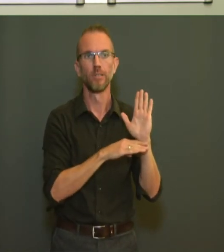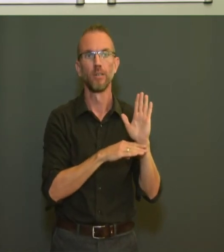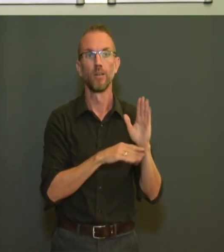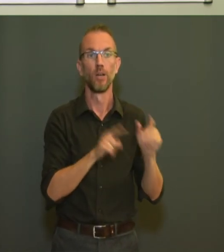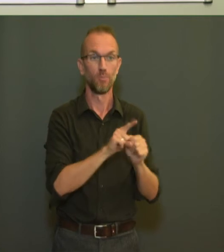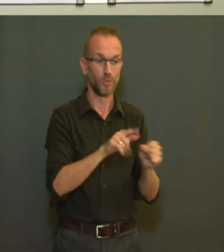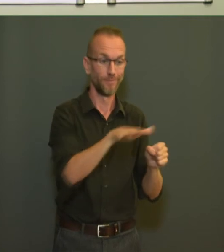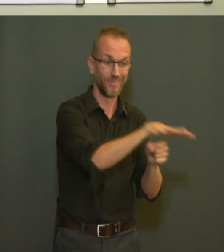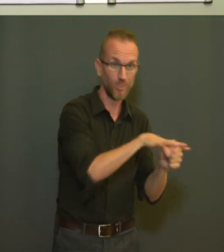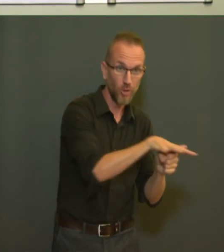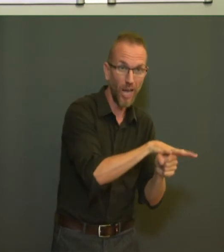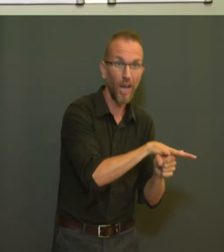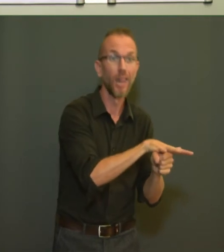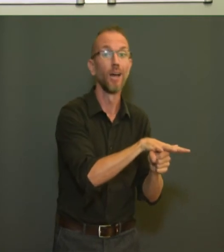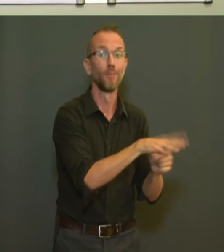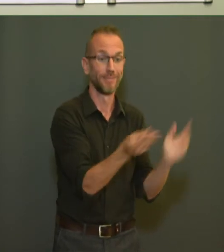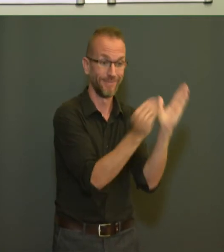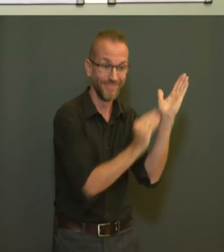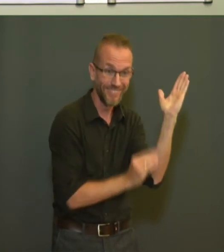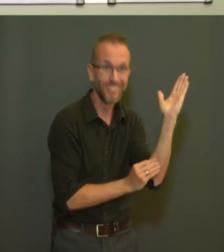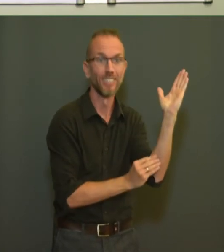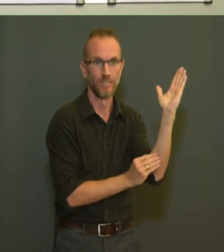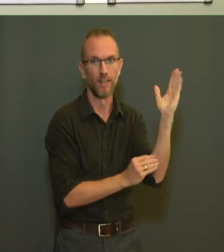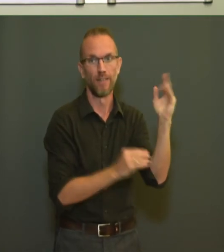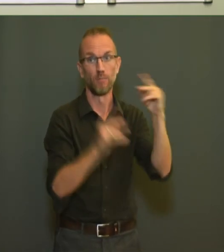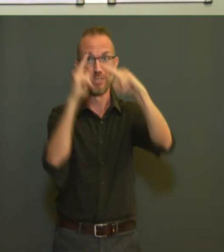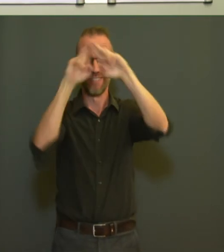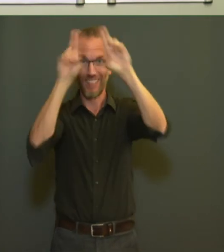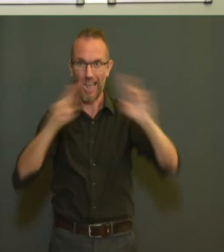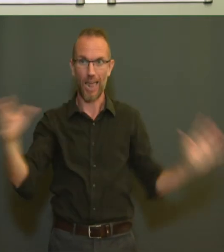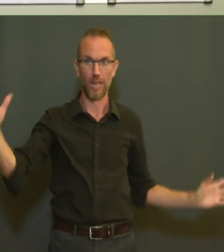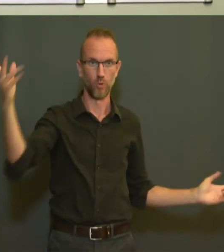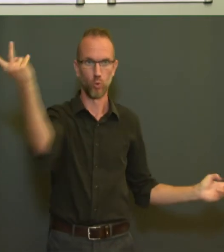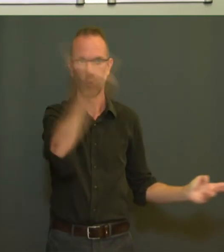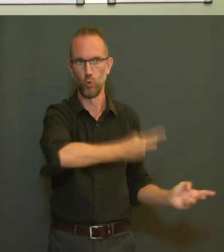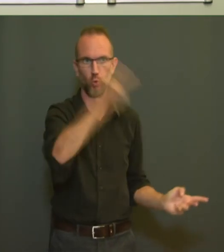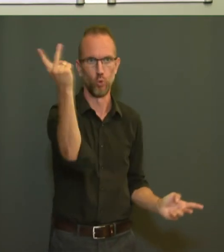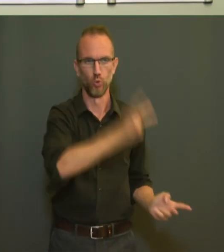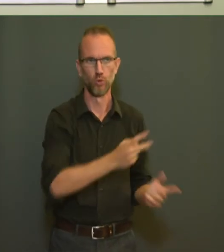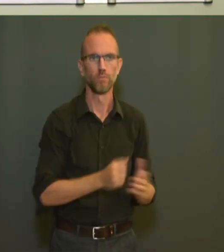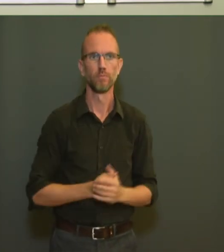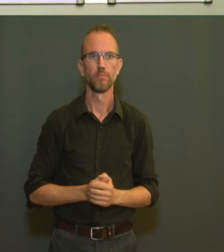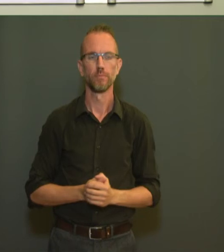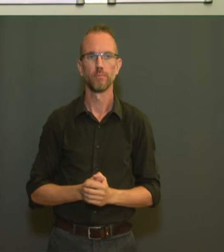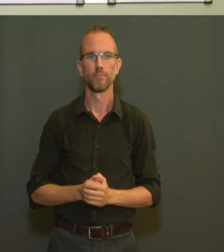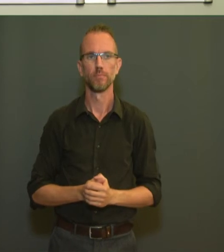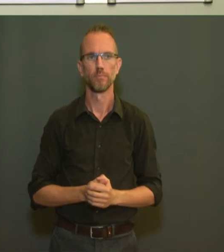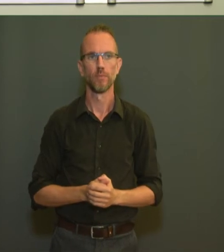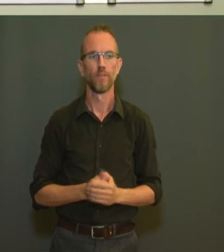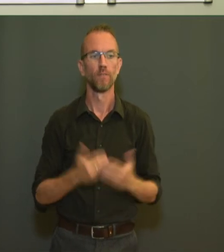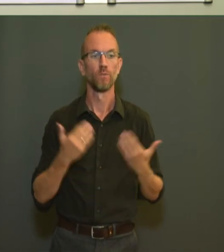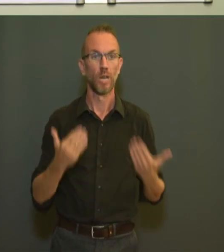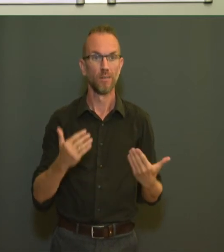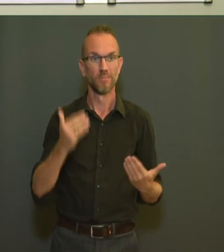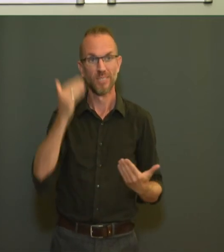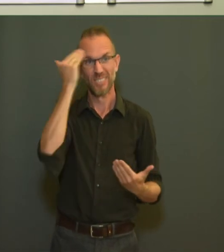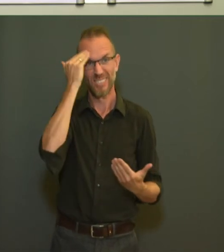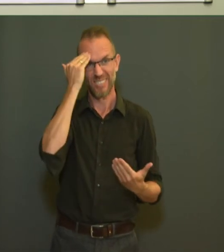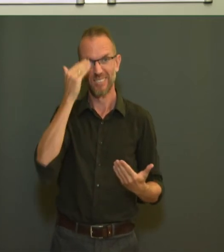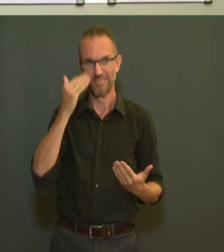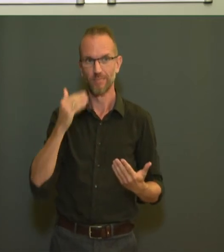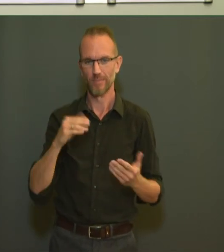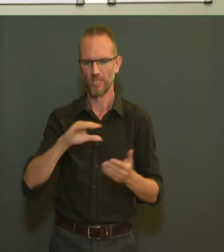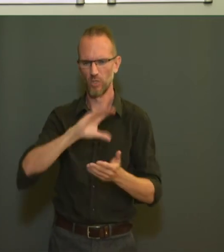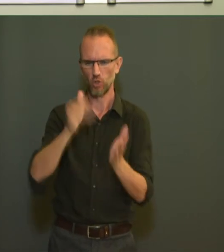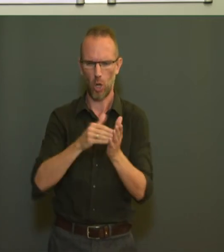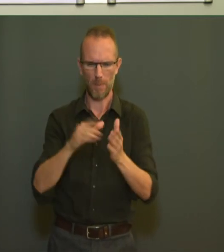Alors je le suggérais déjà, et vous le savez, on est actuellement à un niveau de l'ordre de 57 contaminations par 100 000